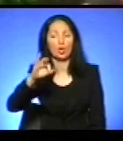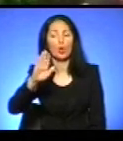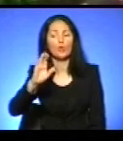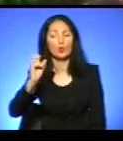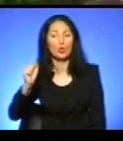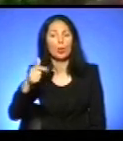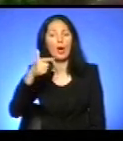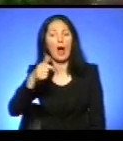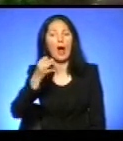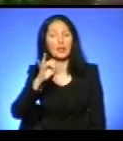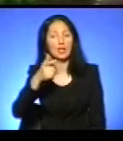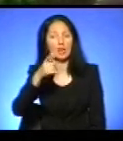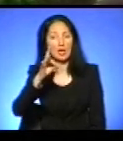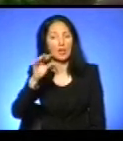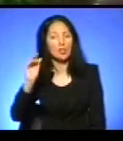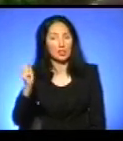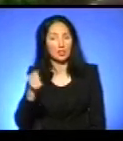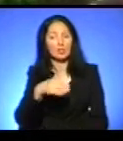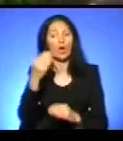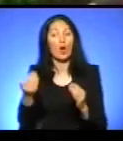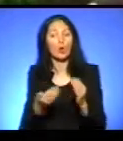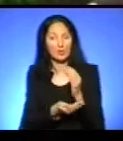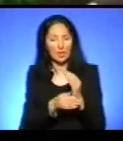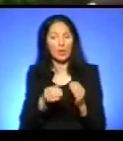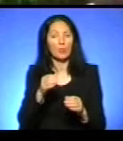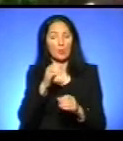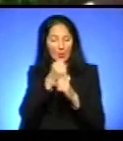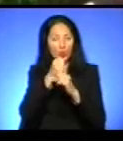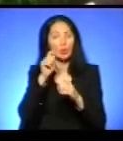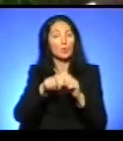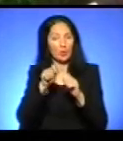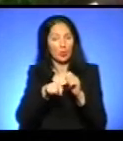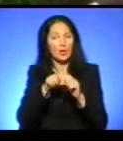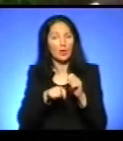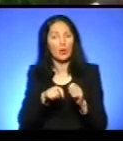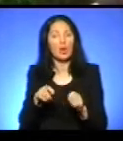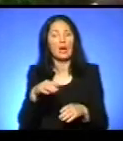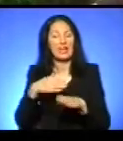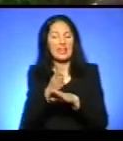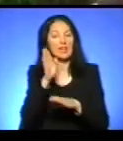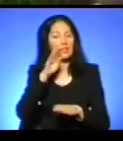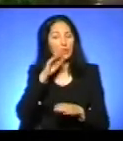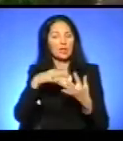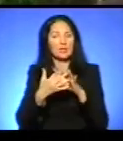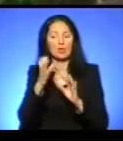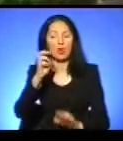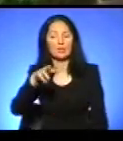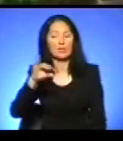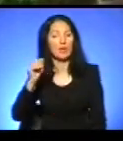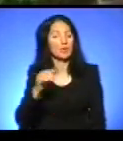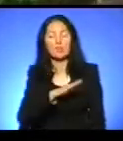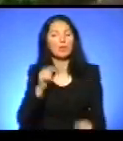За останніми результатами лабораторних досліджень, якість питної води у селі Смиківці не відповідала вимогам за